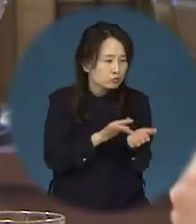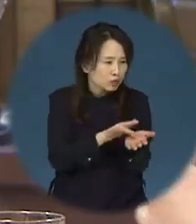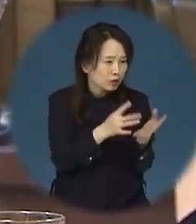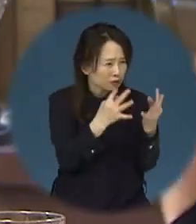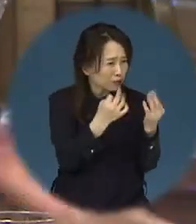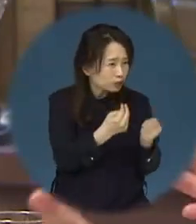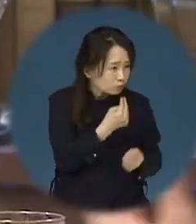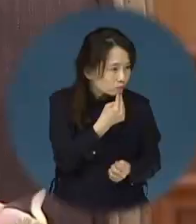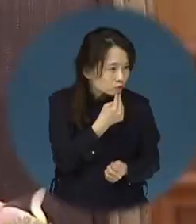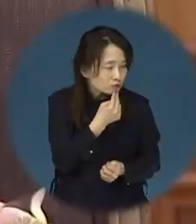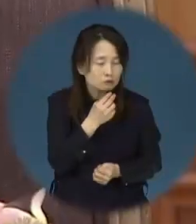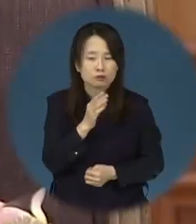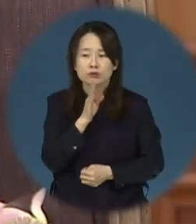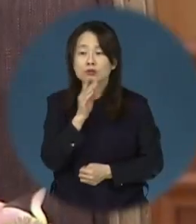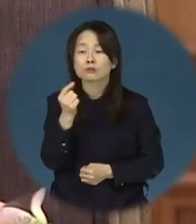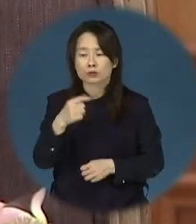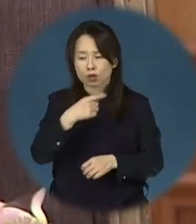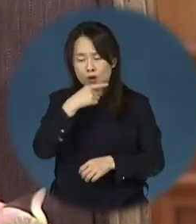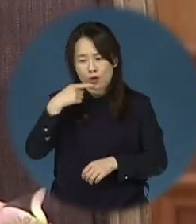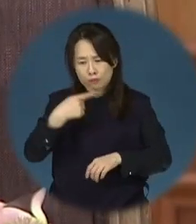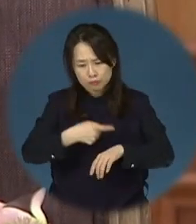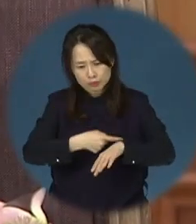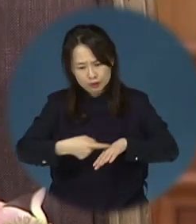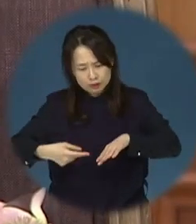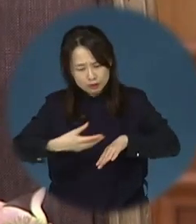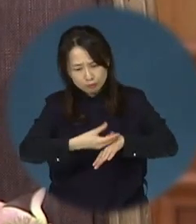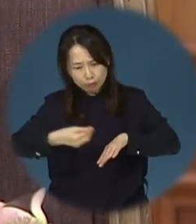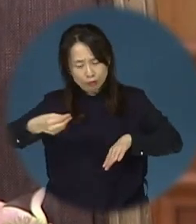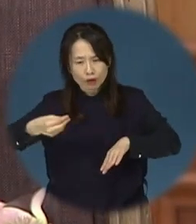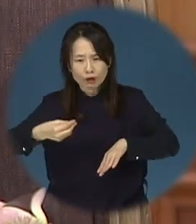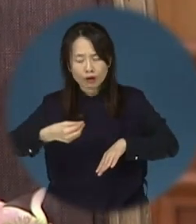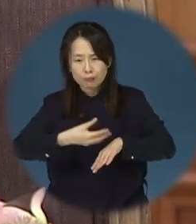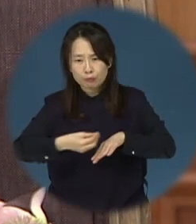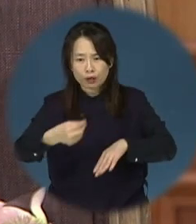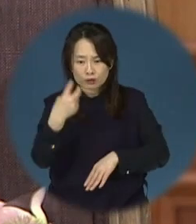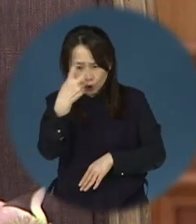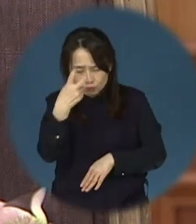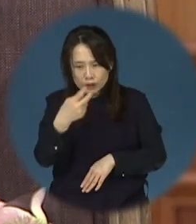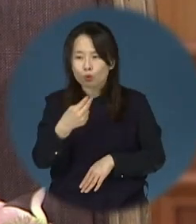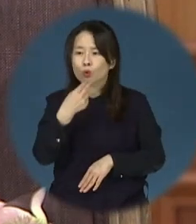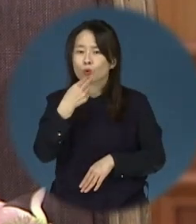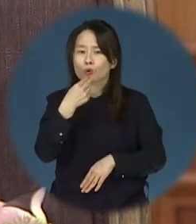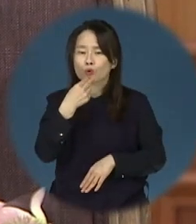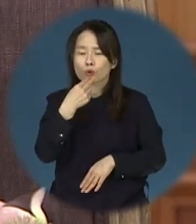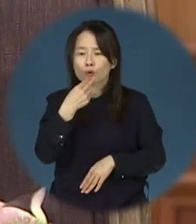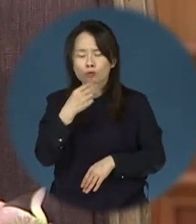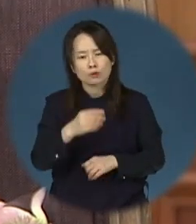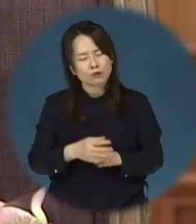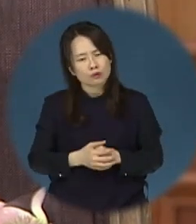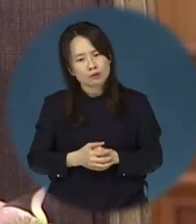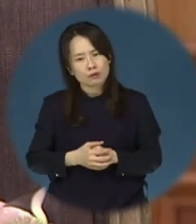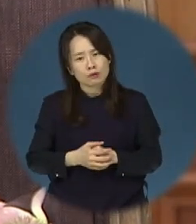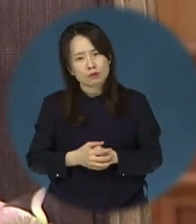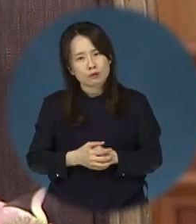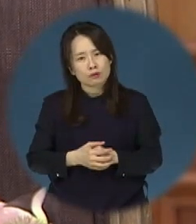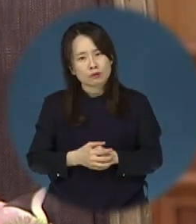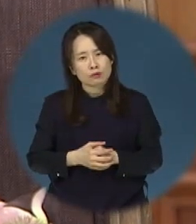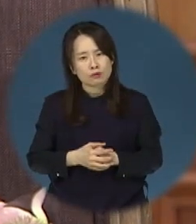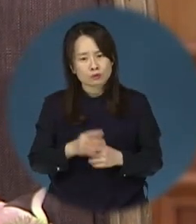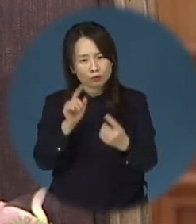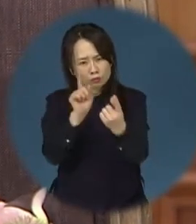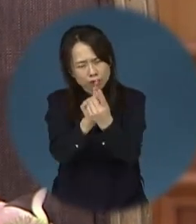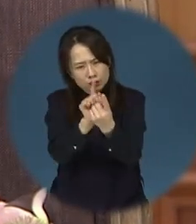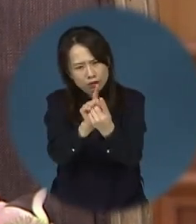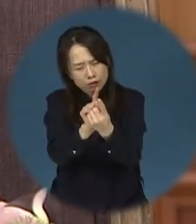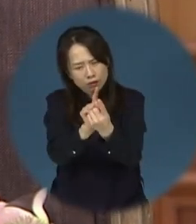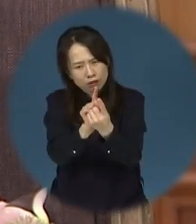그러니까 뭐 피검사도 안 해봤고 뭐 맞아요. 이런저런 검사도 안 되는데 과연 병이 뭐일까라는 생각이 더 들고 만나면